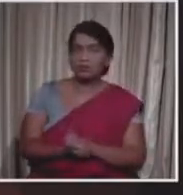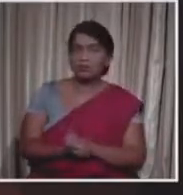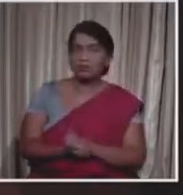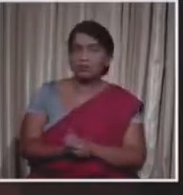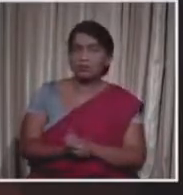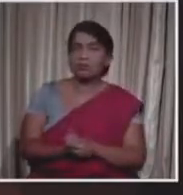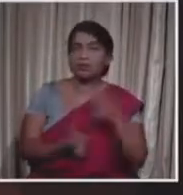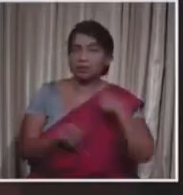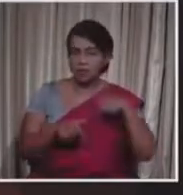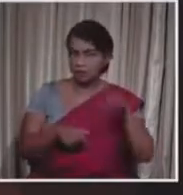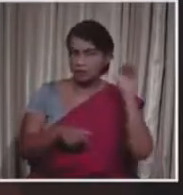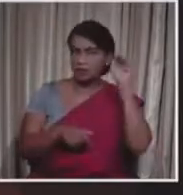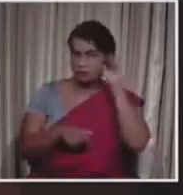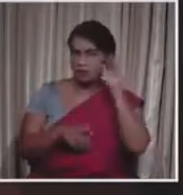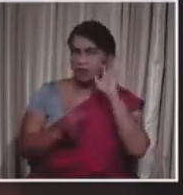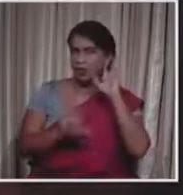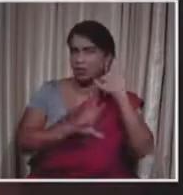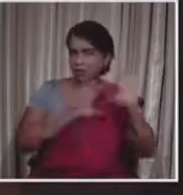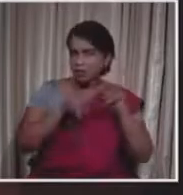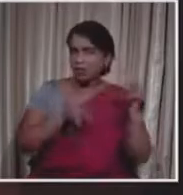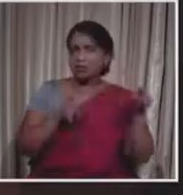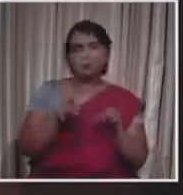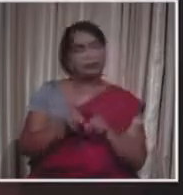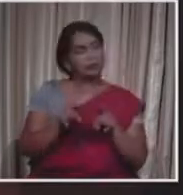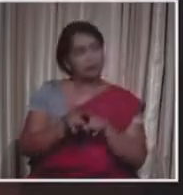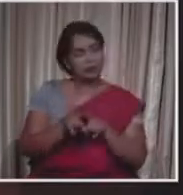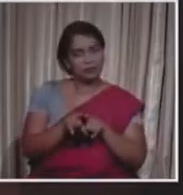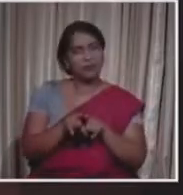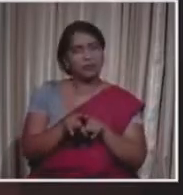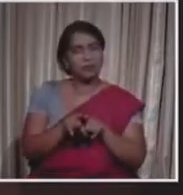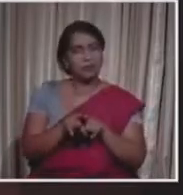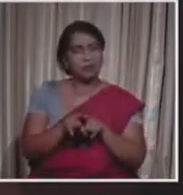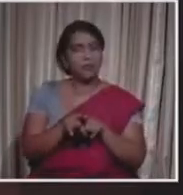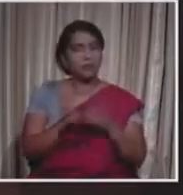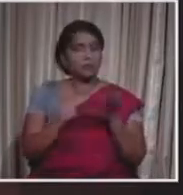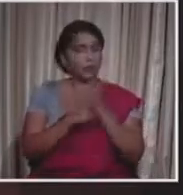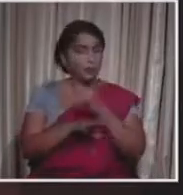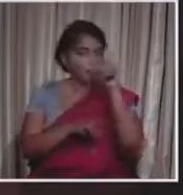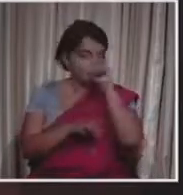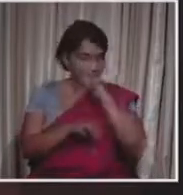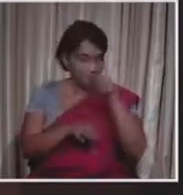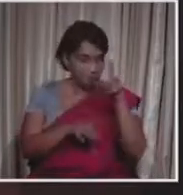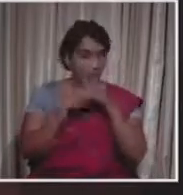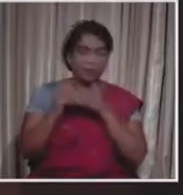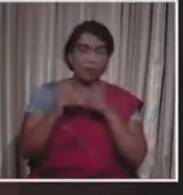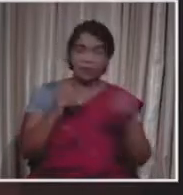දැන් අපිට දැනගන්න ලැබෙන සංඛ්‍යාලේඛන වලට අනුව ගිය මාස කන්නේ